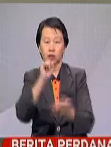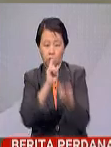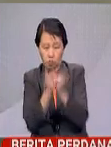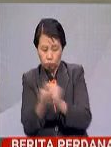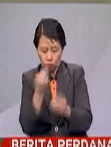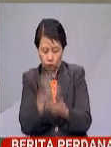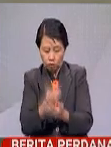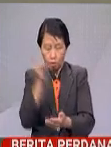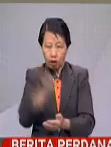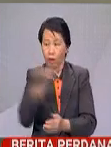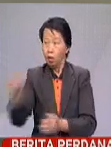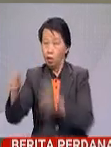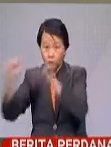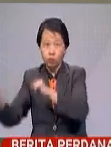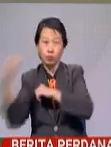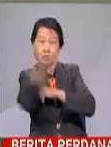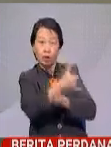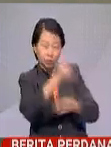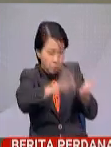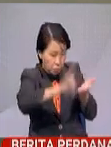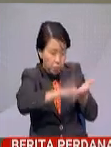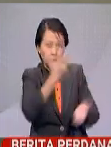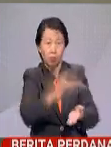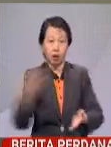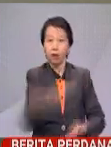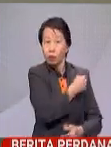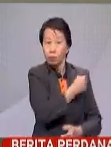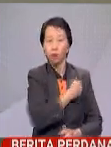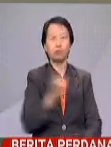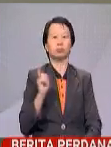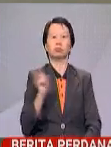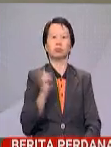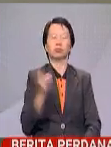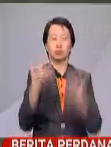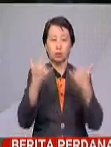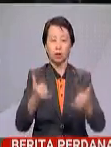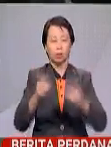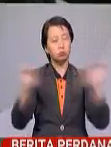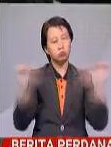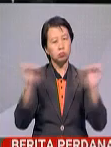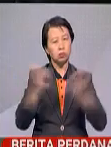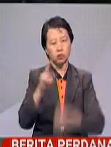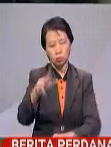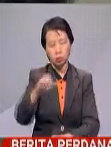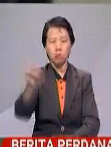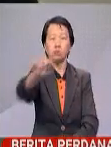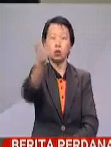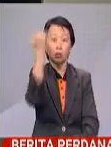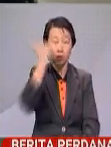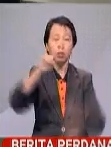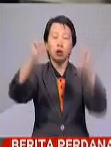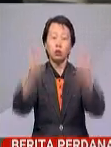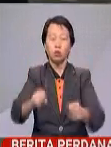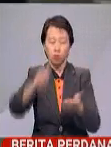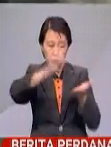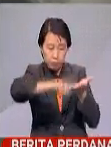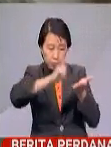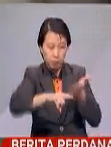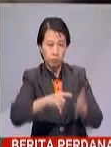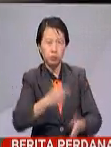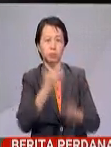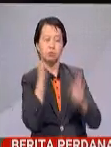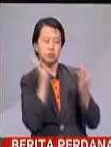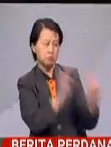pengubahan wang haram dibenarkan memeriksa barangan dirampas. Setakat ini belum terdapat kes di mana mahkamah membenarkan pemeriksaan